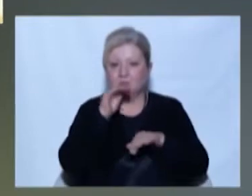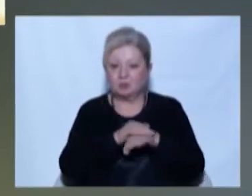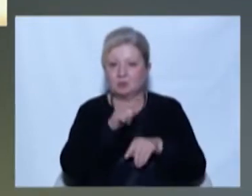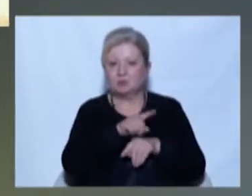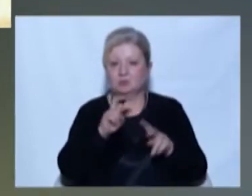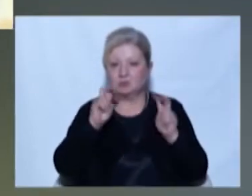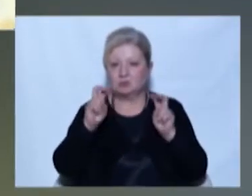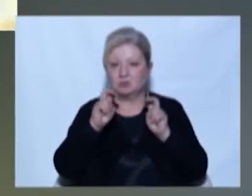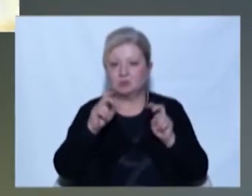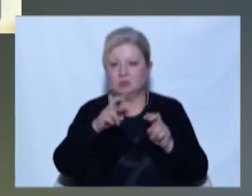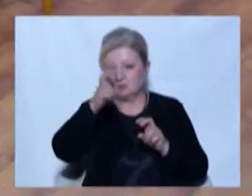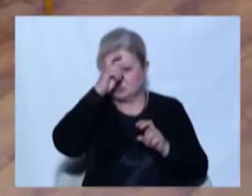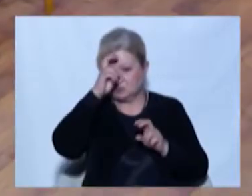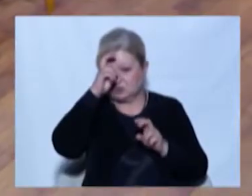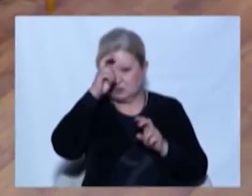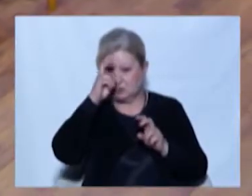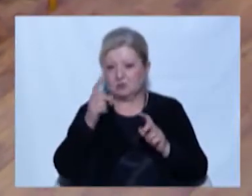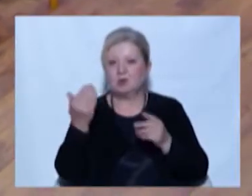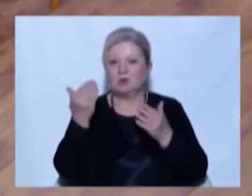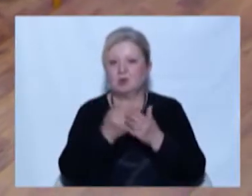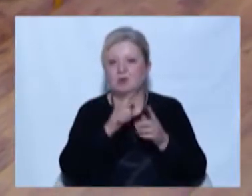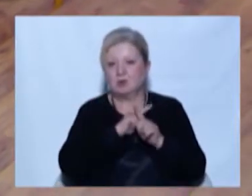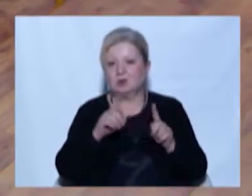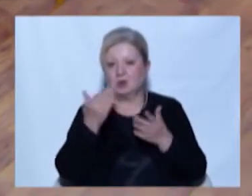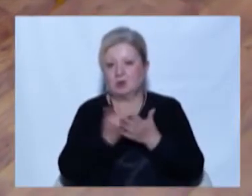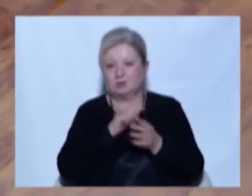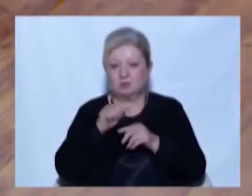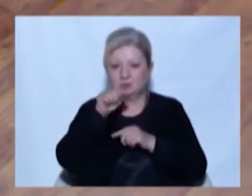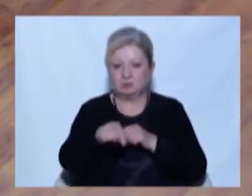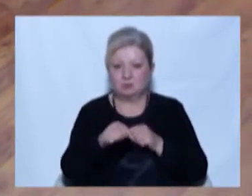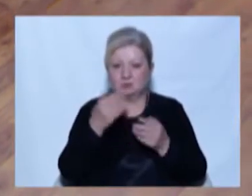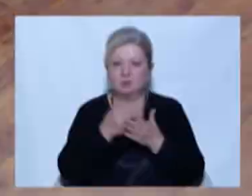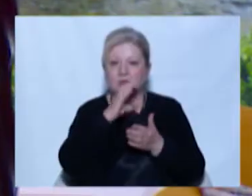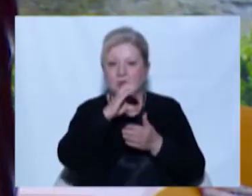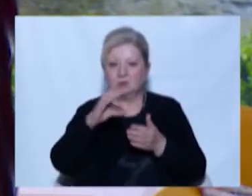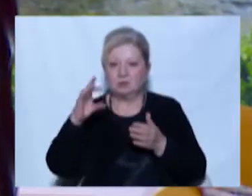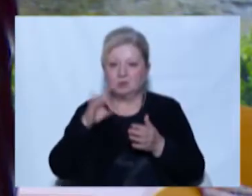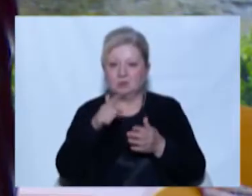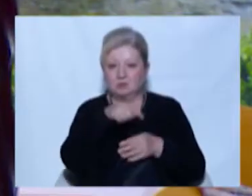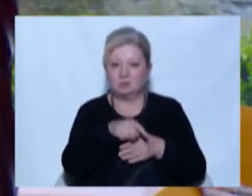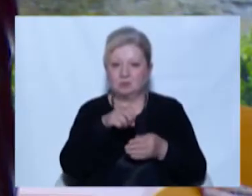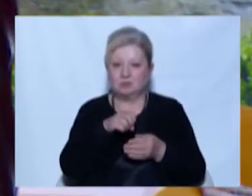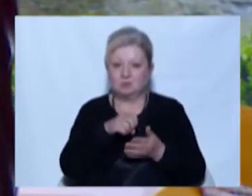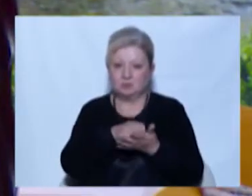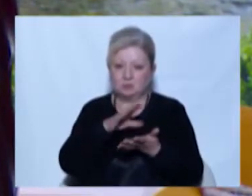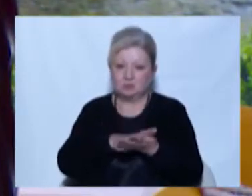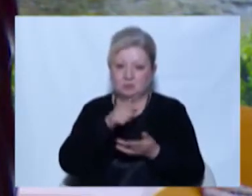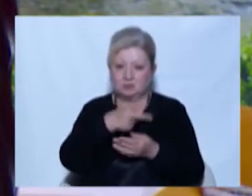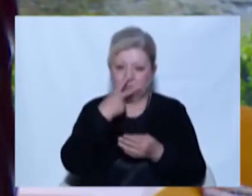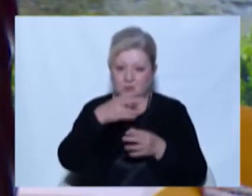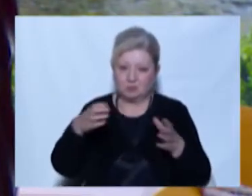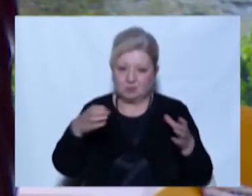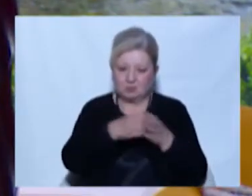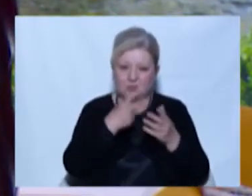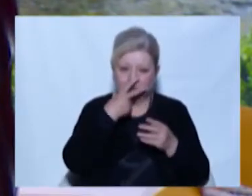ნიშნავდა სახელმწიფოებრიობისაკენ გარკვეული ნაბიჯების გადადგმას. Საბჭოთა კავშირმა აღნიშნული ღონისძიება